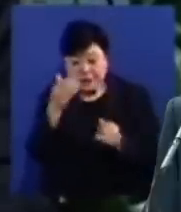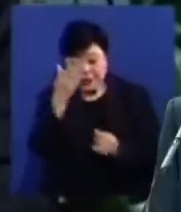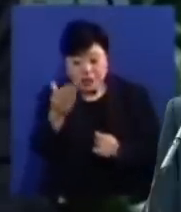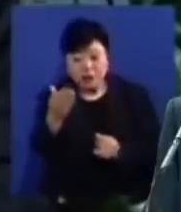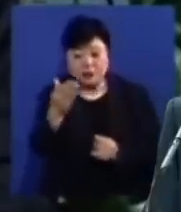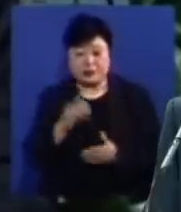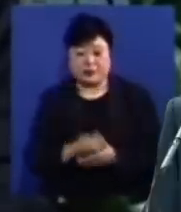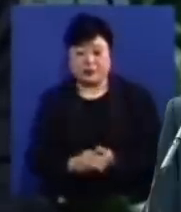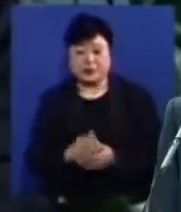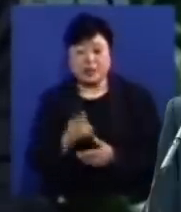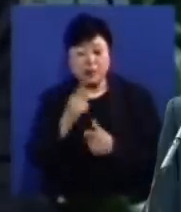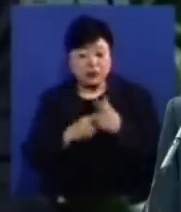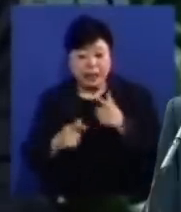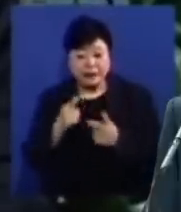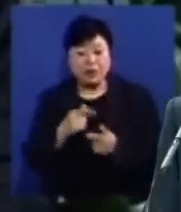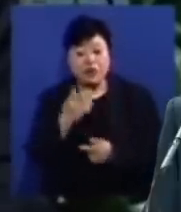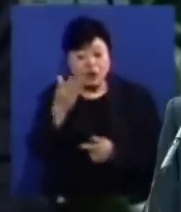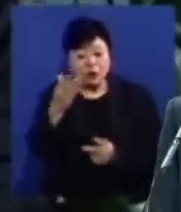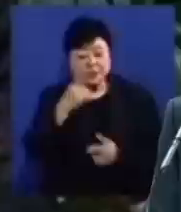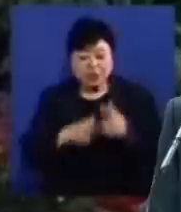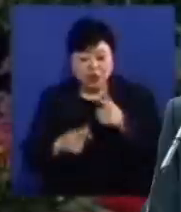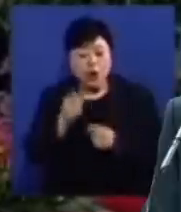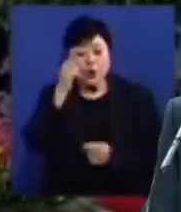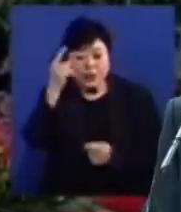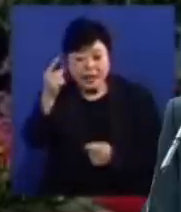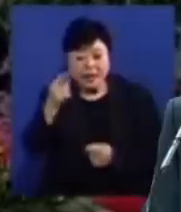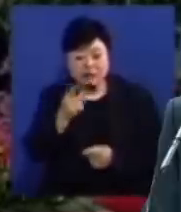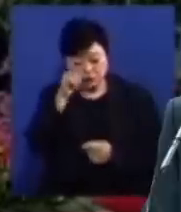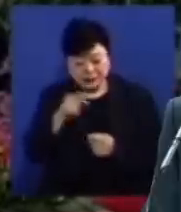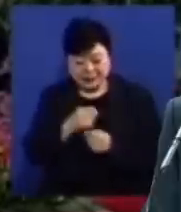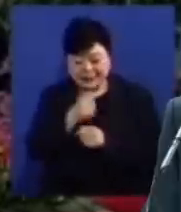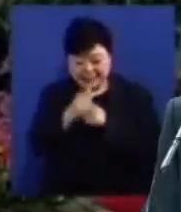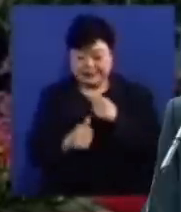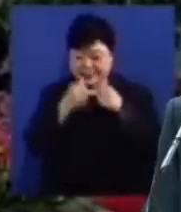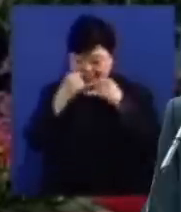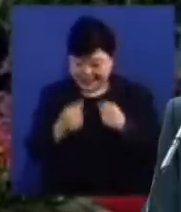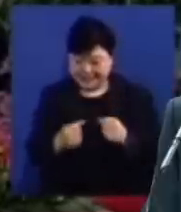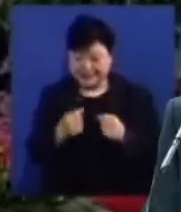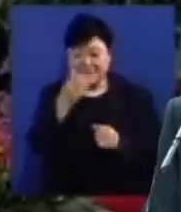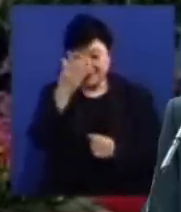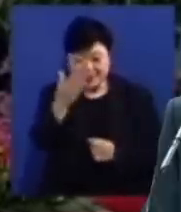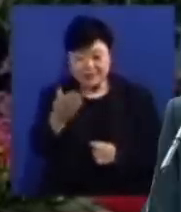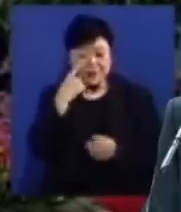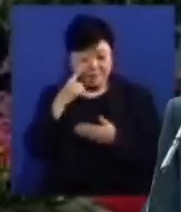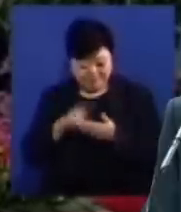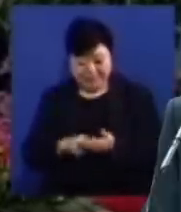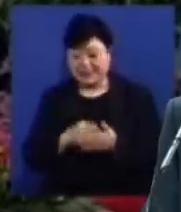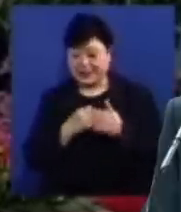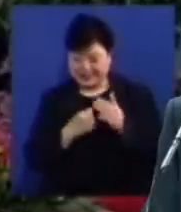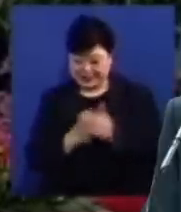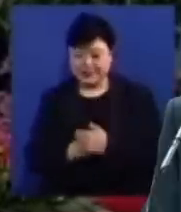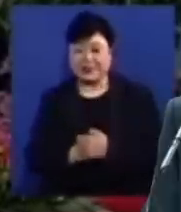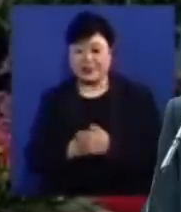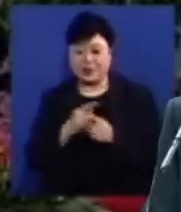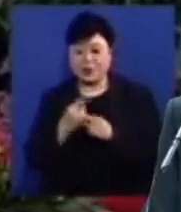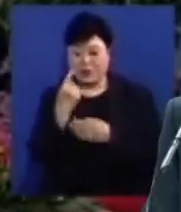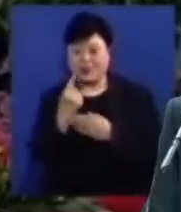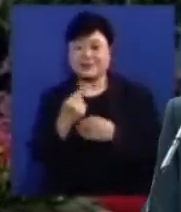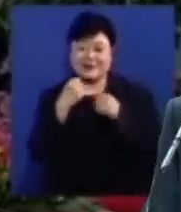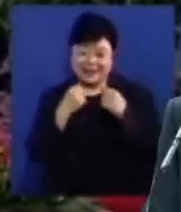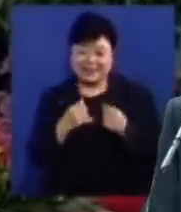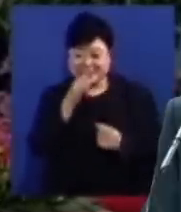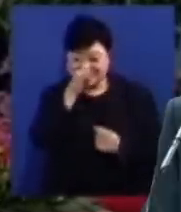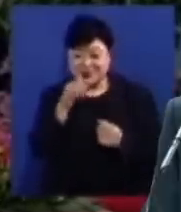것입니다. 왜냐하면 우주를 만드신 하나님이 계시다는 것을 여러분은 발견했기 때문에 오늘 이 교회에 와서 앉아 계시기